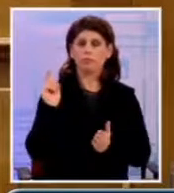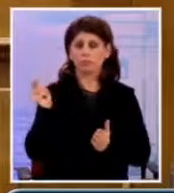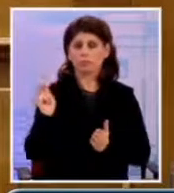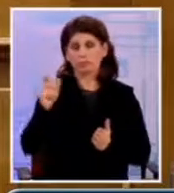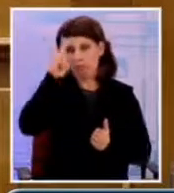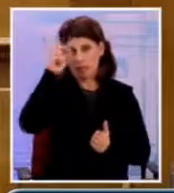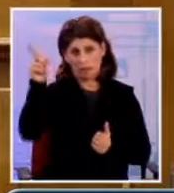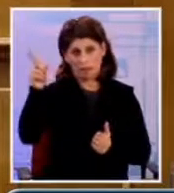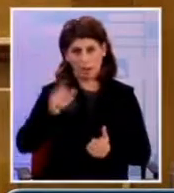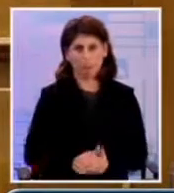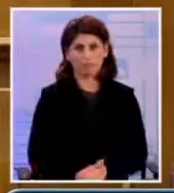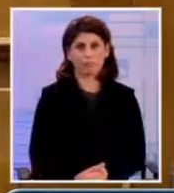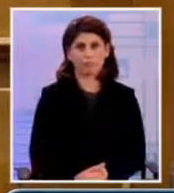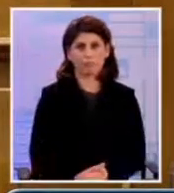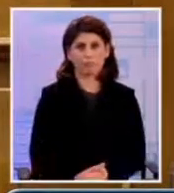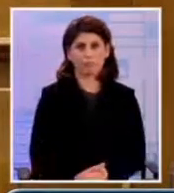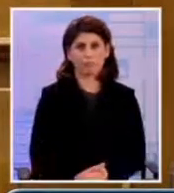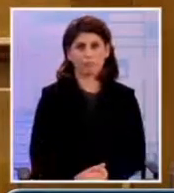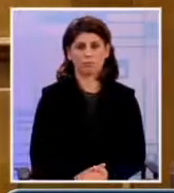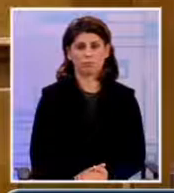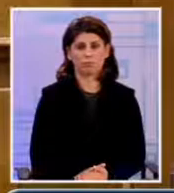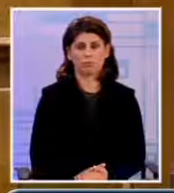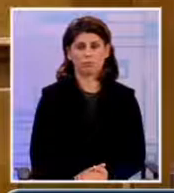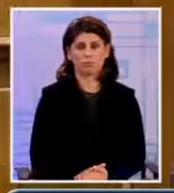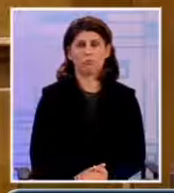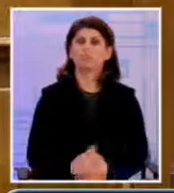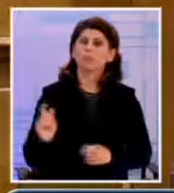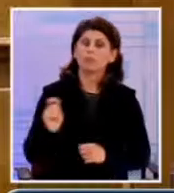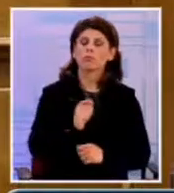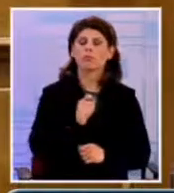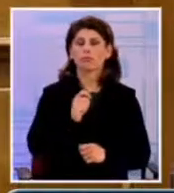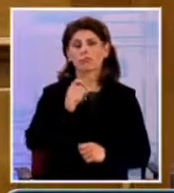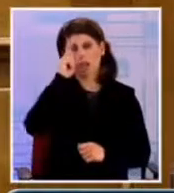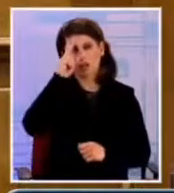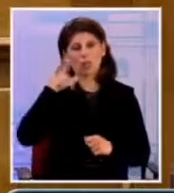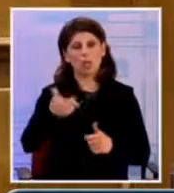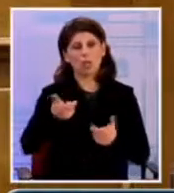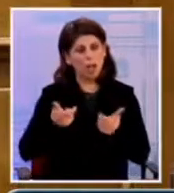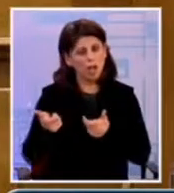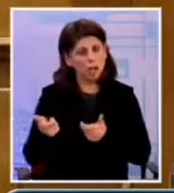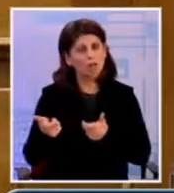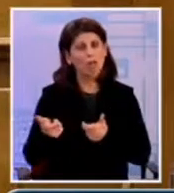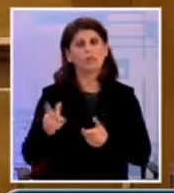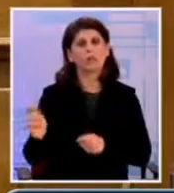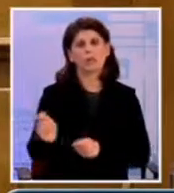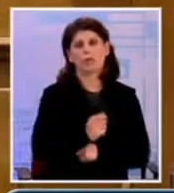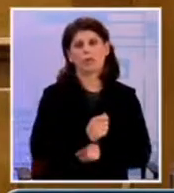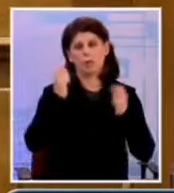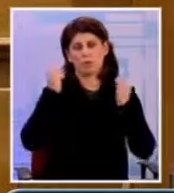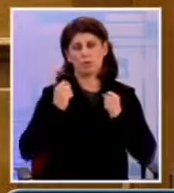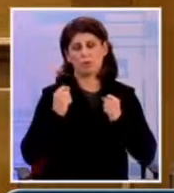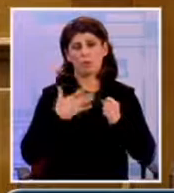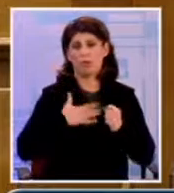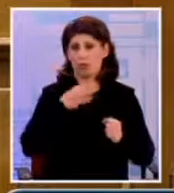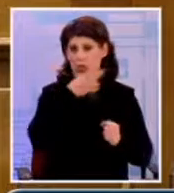από τη Γερμανία και να αποπληρωθεί και το κατοχικό δάνειο και να δοθούν οι αποζημιώσεις. Θέλω